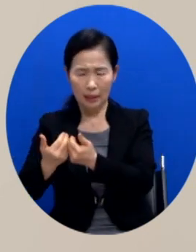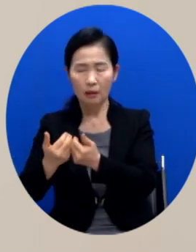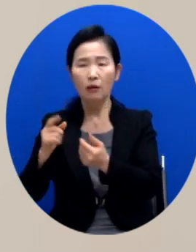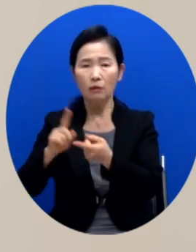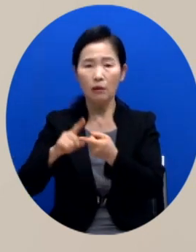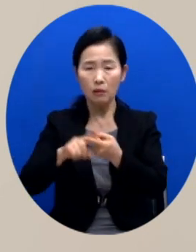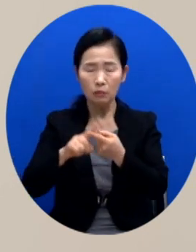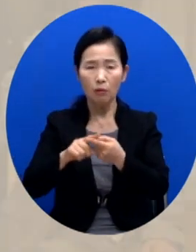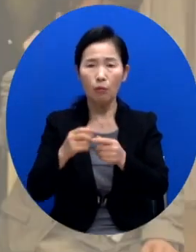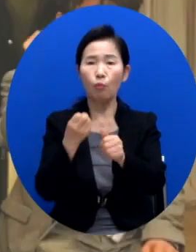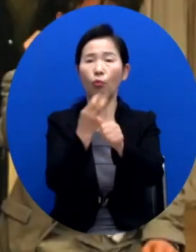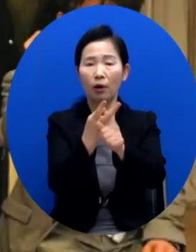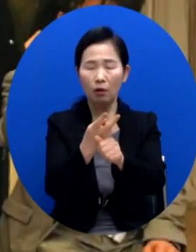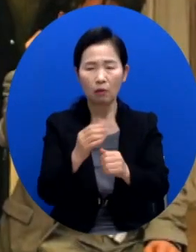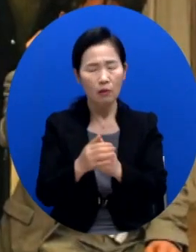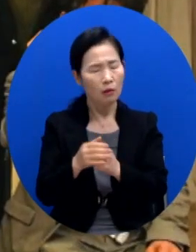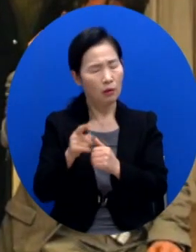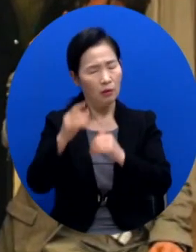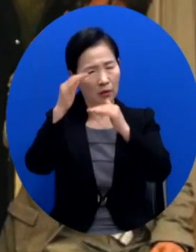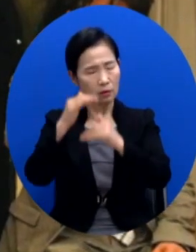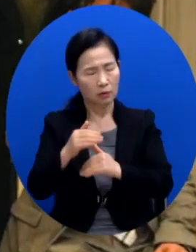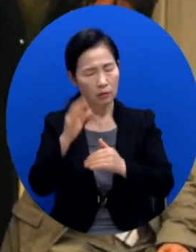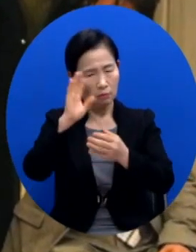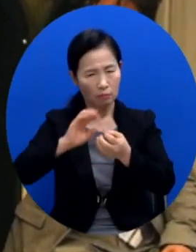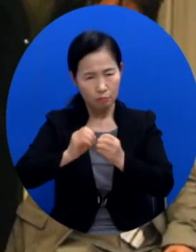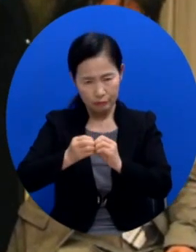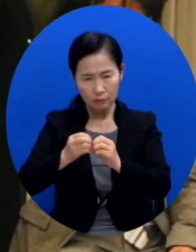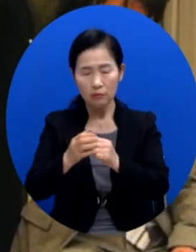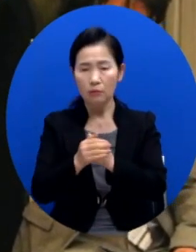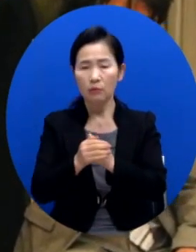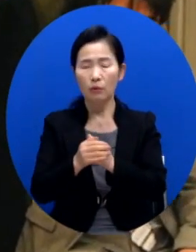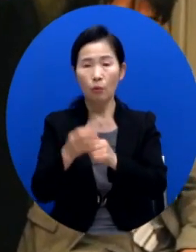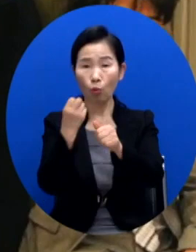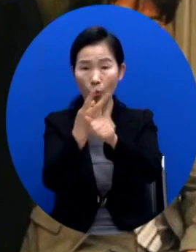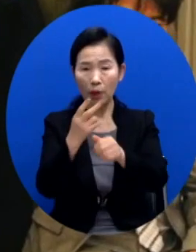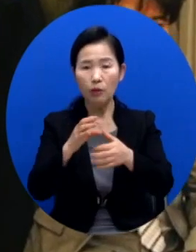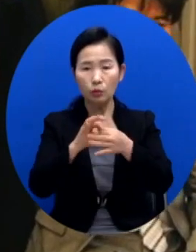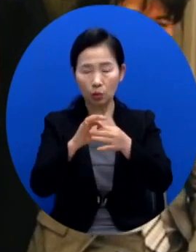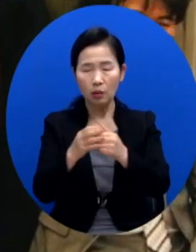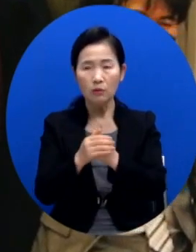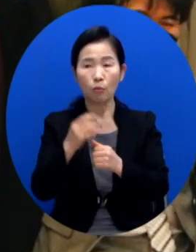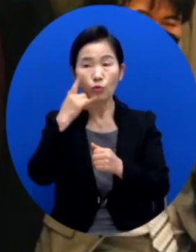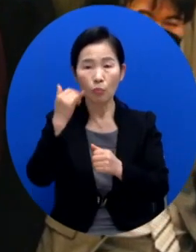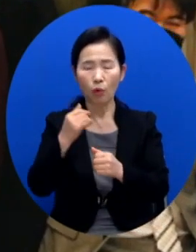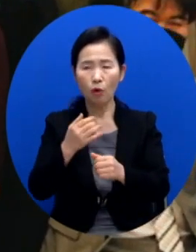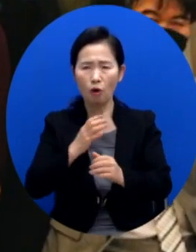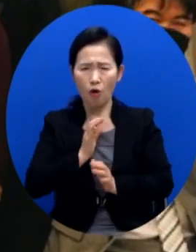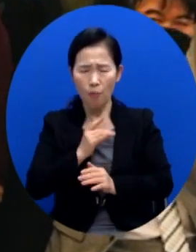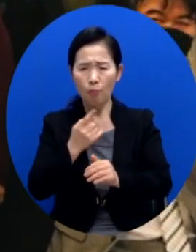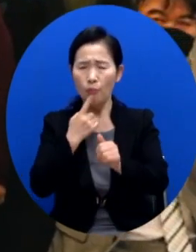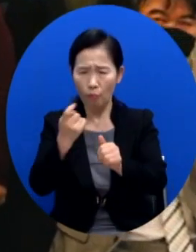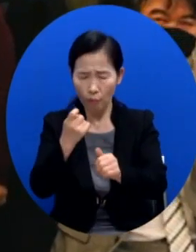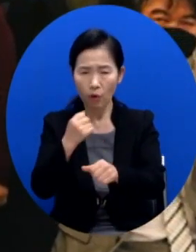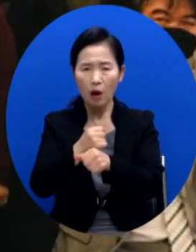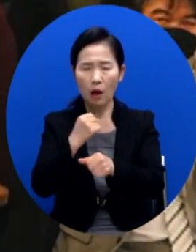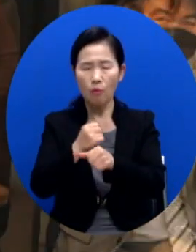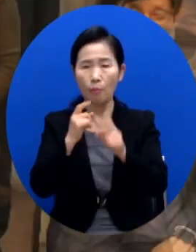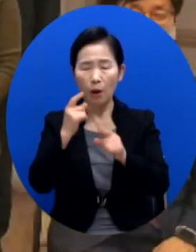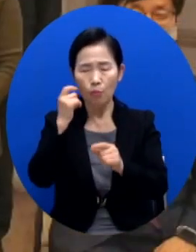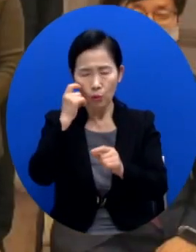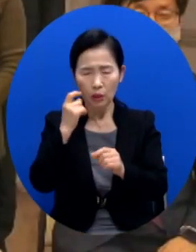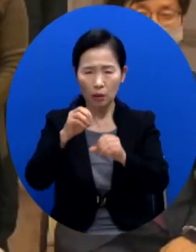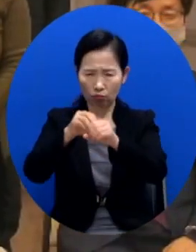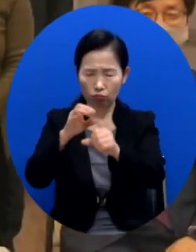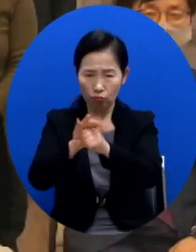교육계의 참사이자 있을 수 없는 일이라고 비판했습니다. 또 고발을 통해 학부모를 겁박해 입에 재갈을 물리고